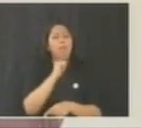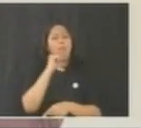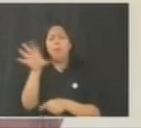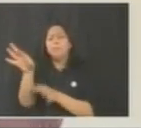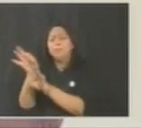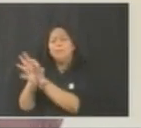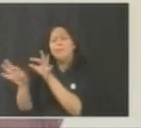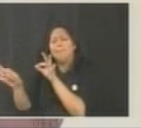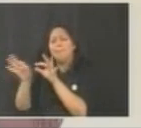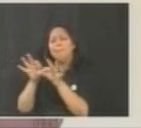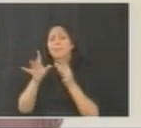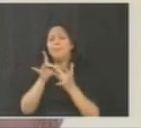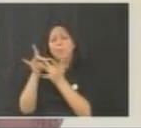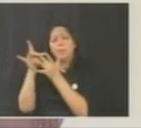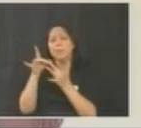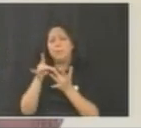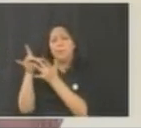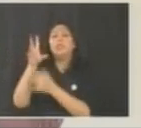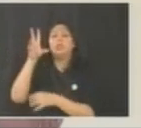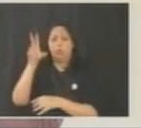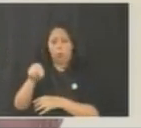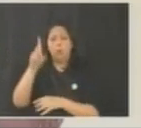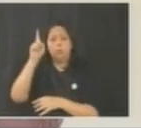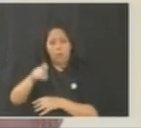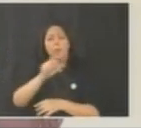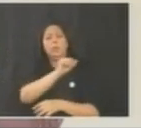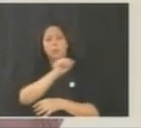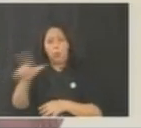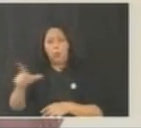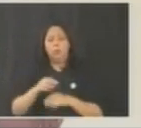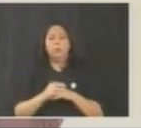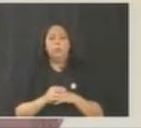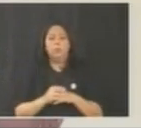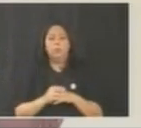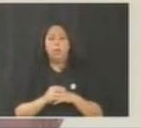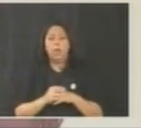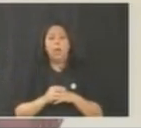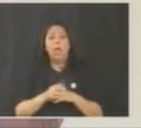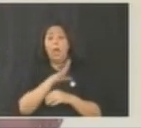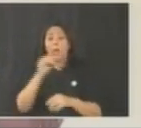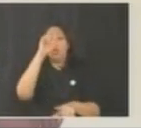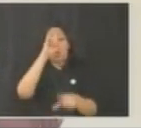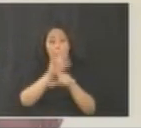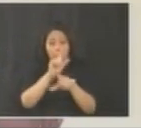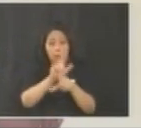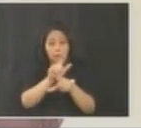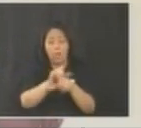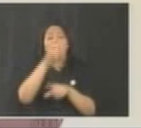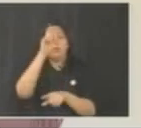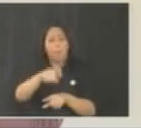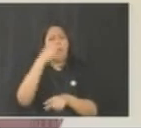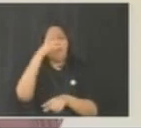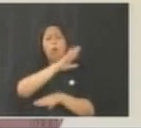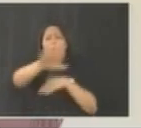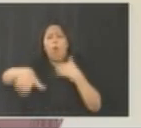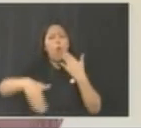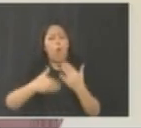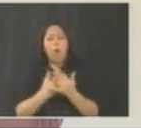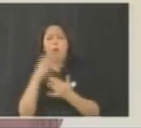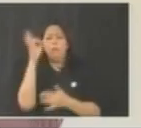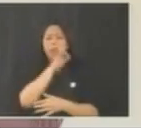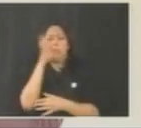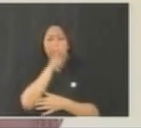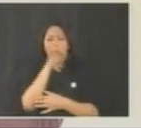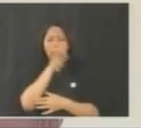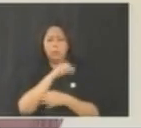Ang katapatan ay dapat ibigay sa ating pinangakuang pagsisilbihan, kahit